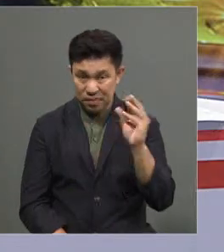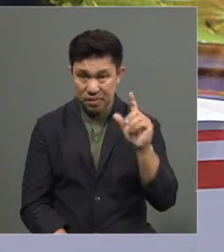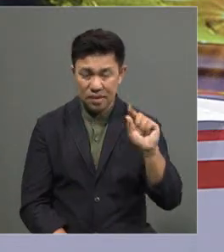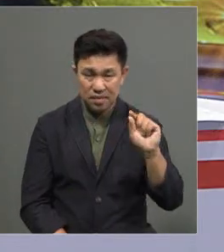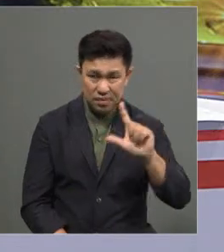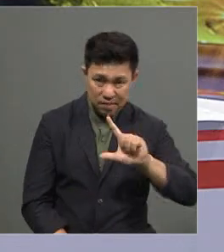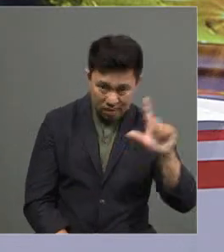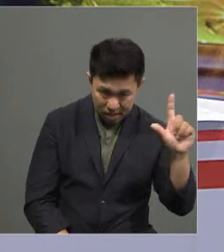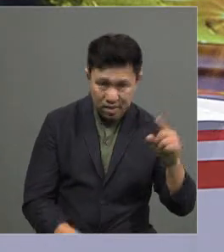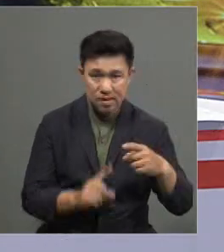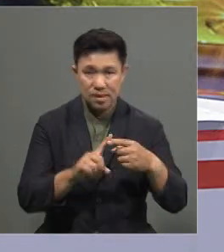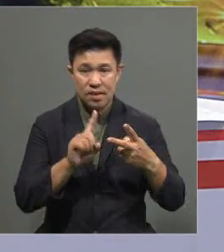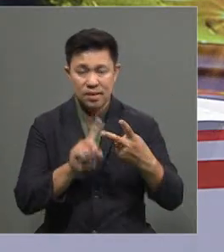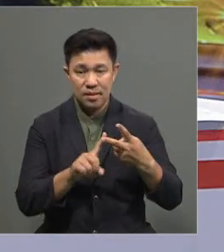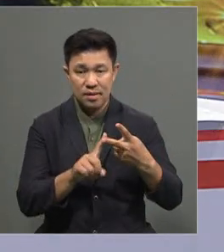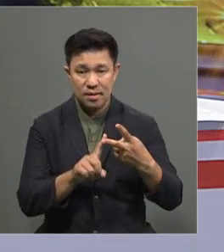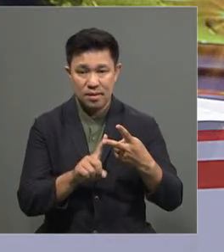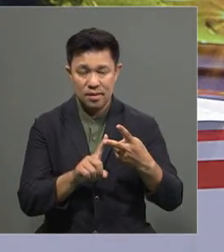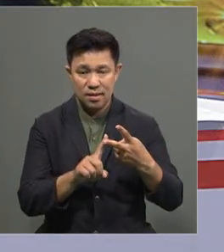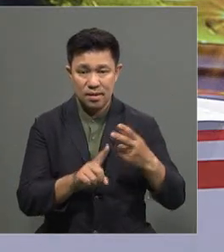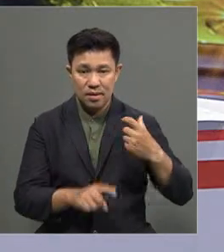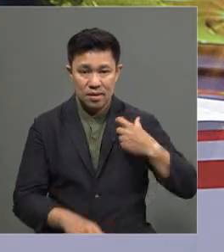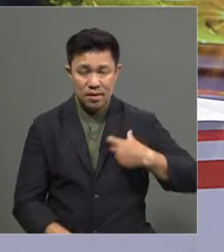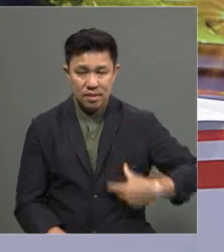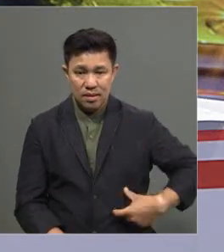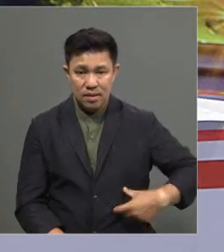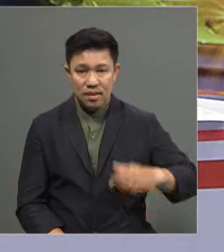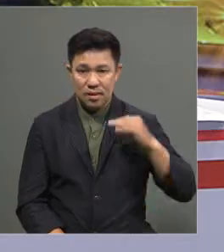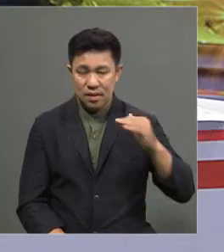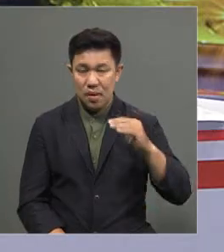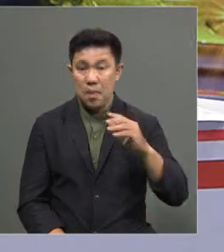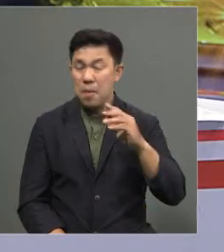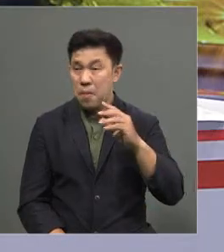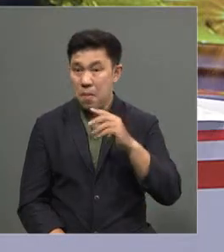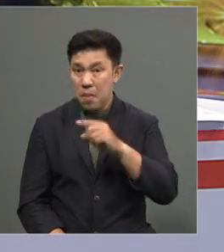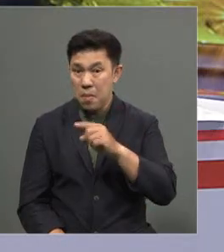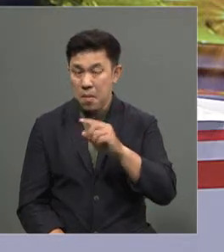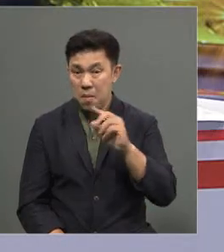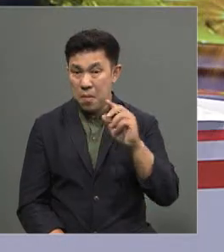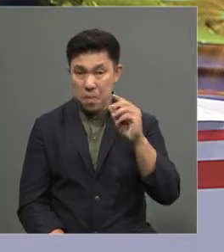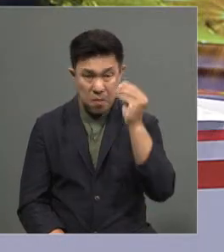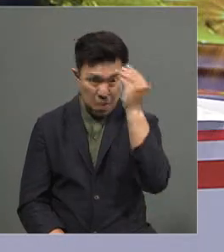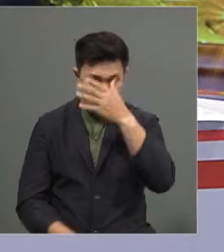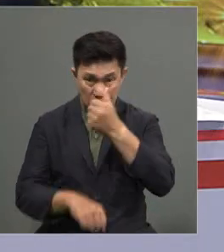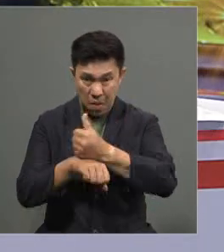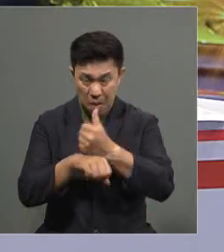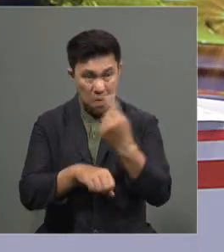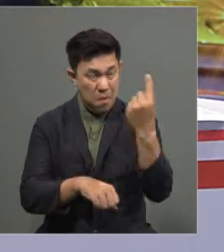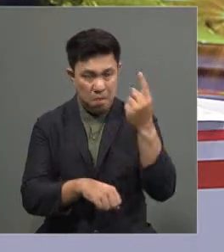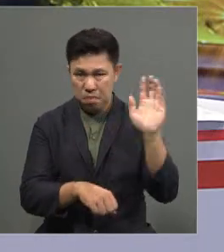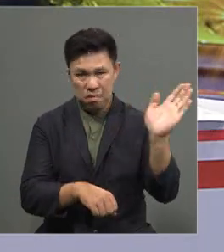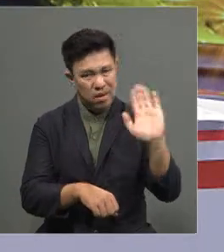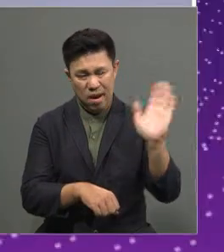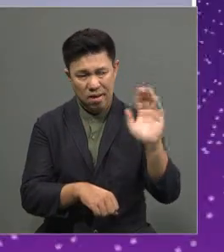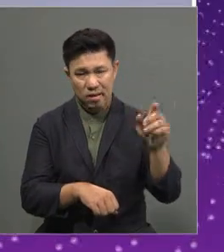ยฮะแต่ปรากฏว่าวันนี้เนี่ยทางทนายของบอสพอบอกว่านี่ไม่ใช่เคสเดียวของคุณกฤตอนงค์นะก่อนหน้านี้คุณกฤตอน